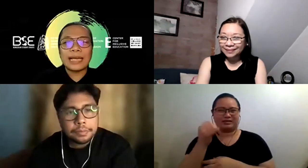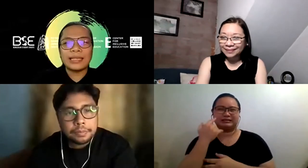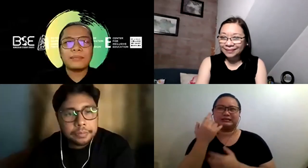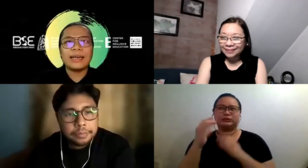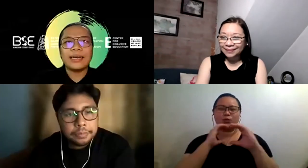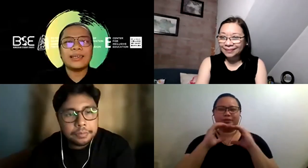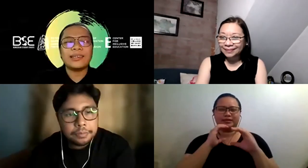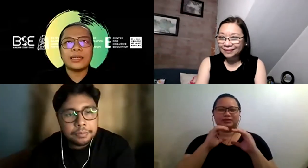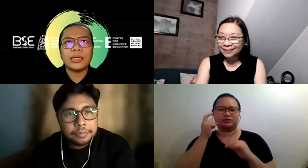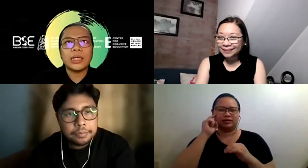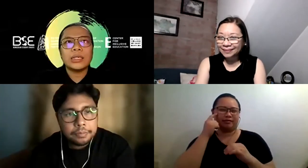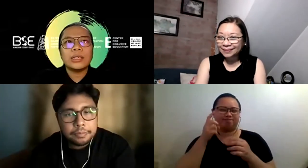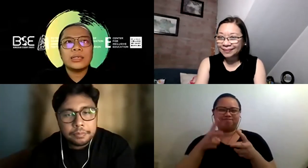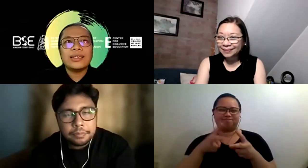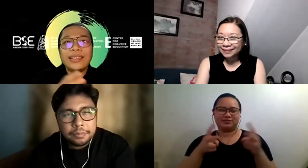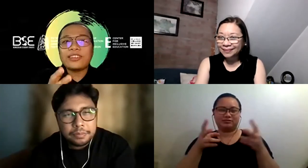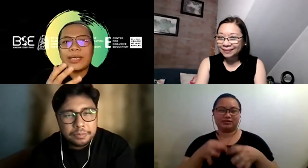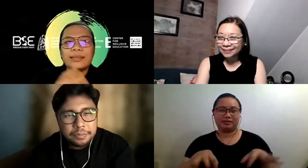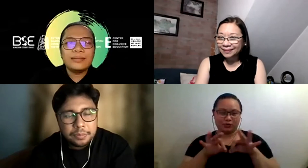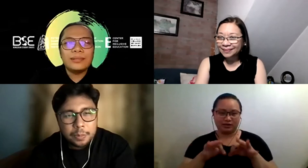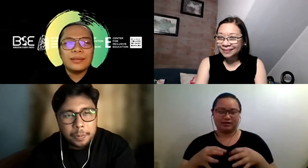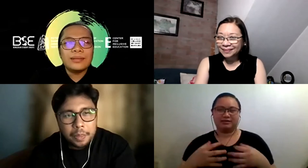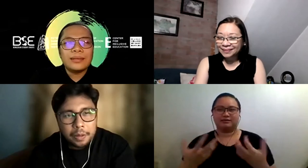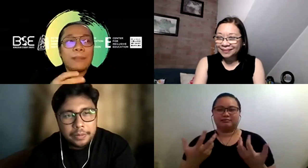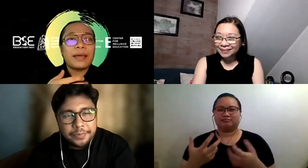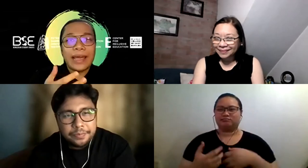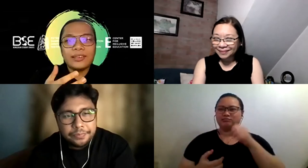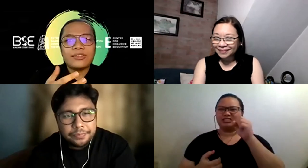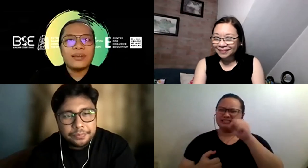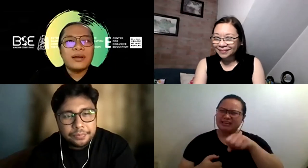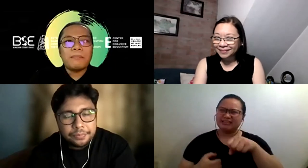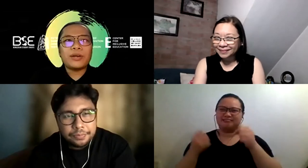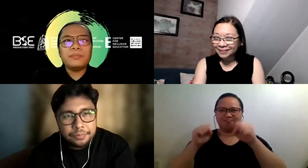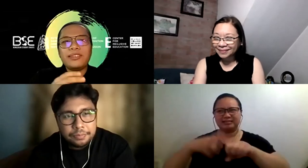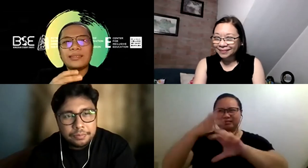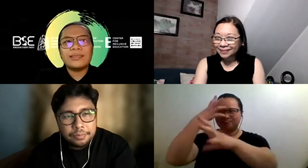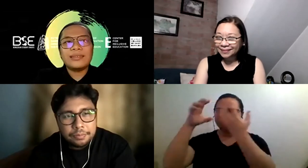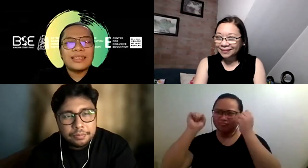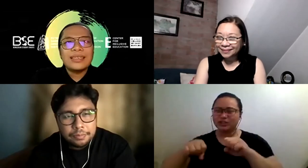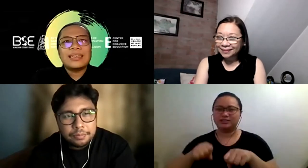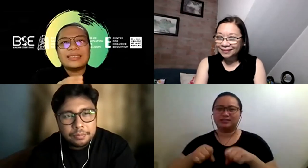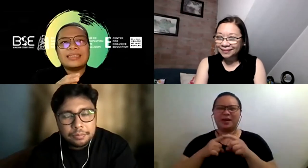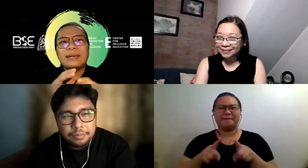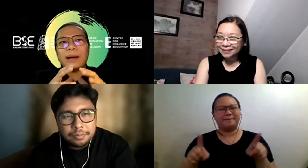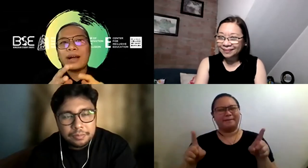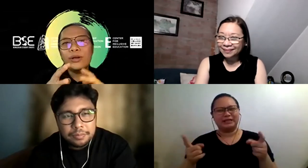importanteng bagay kasi yes, we can empathize, pero minsan